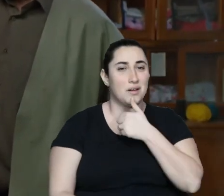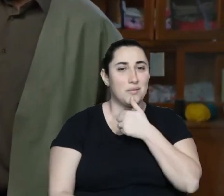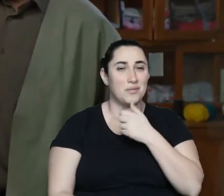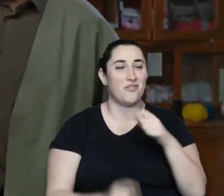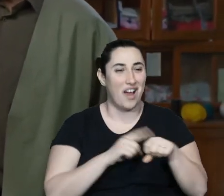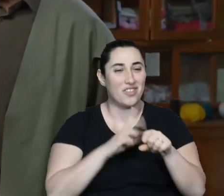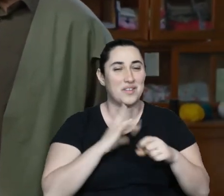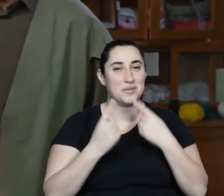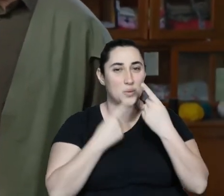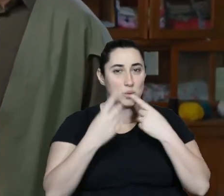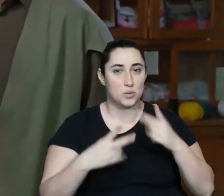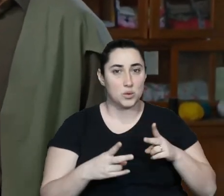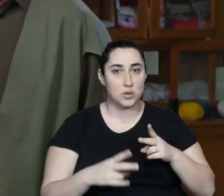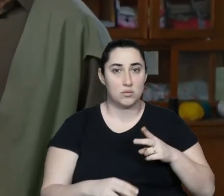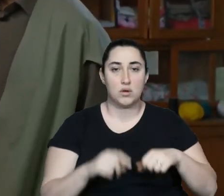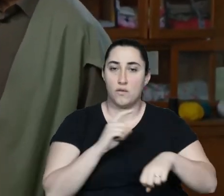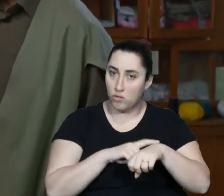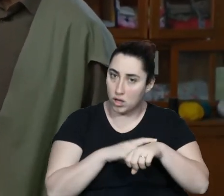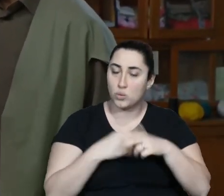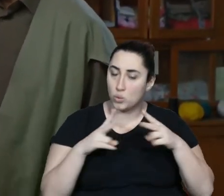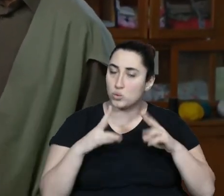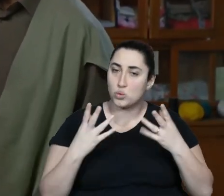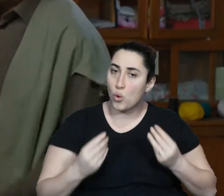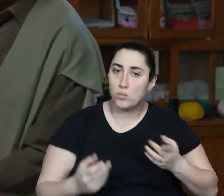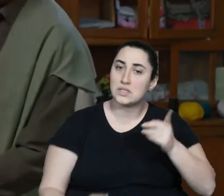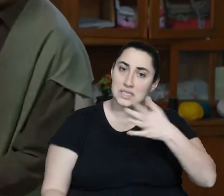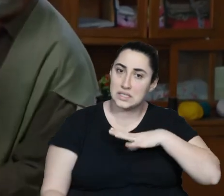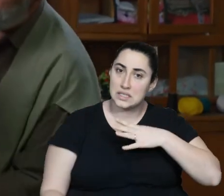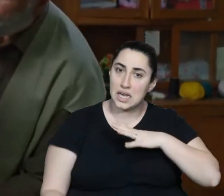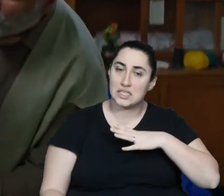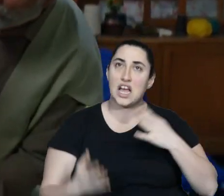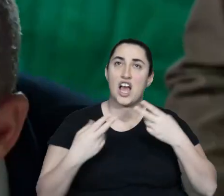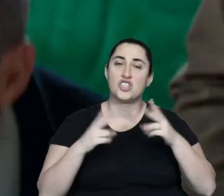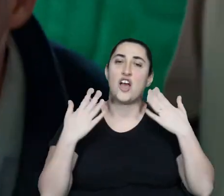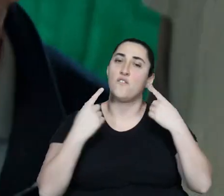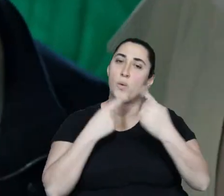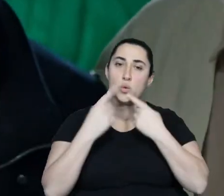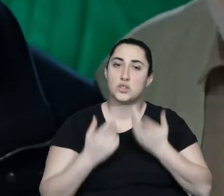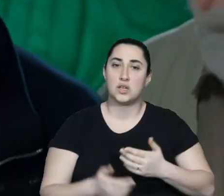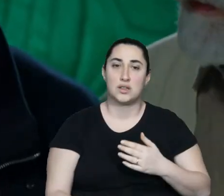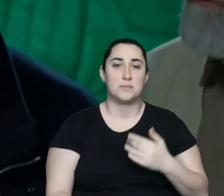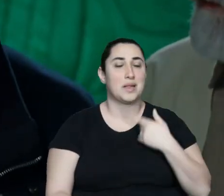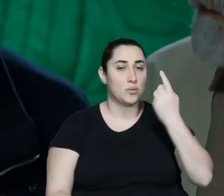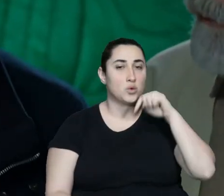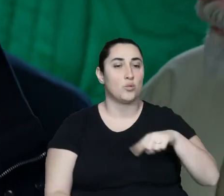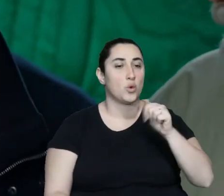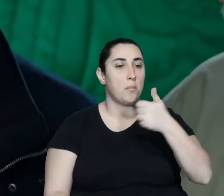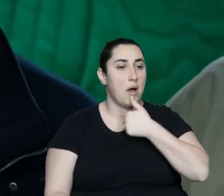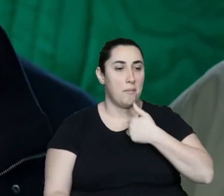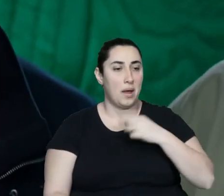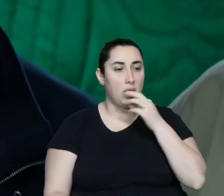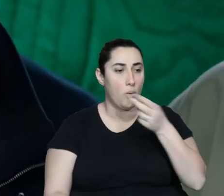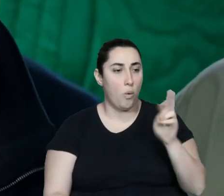vaktin varsa bir şey konuşabilir miyiz? Vakit dostum tabii, ne demek. İstiyorsan da açık havada konuşsaydık. Benim yüzümden bugün babam